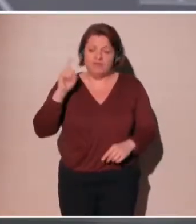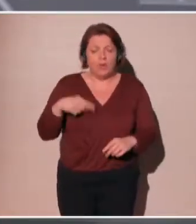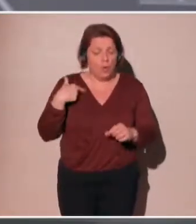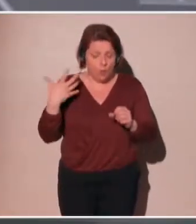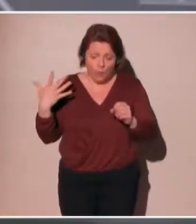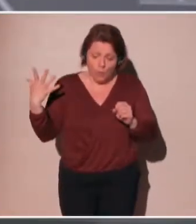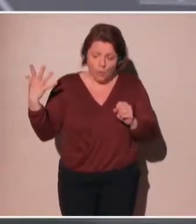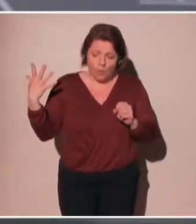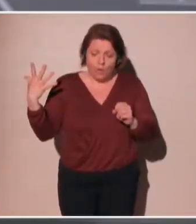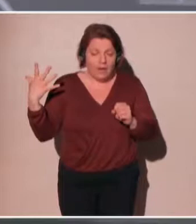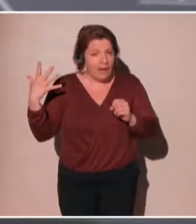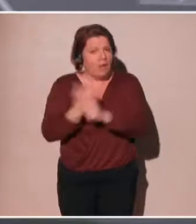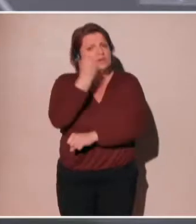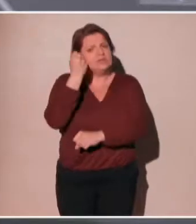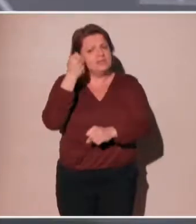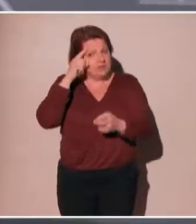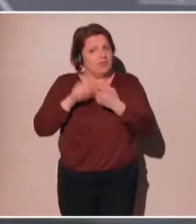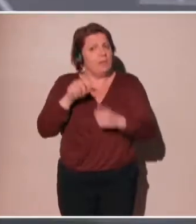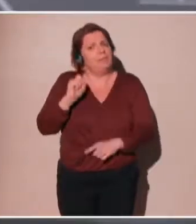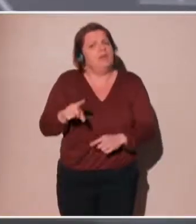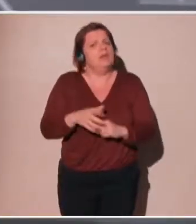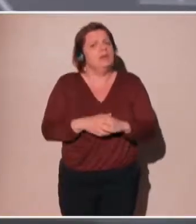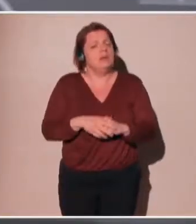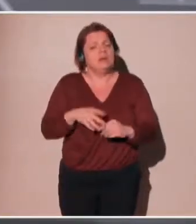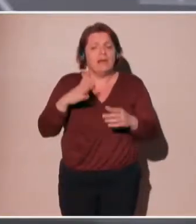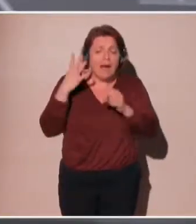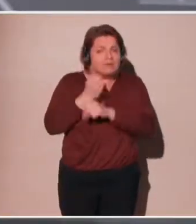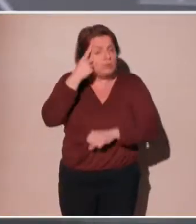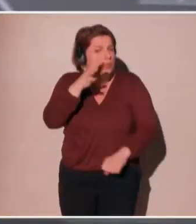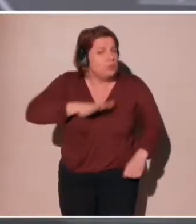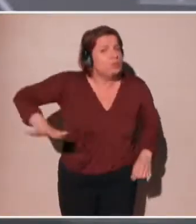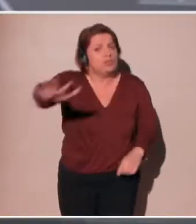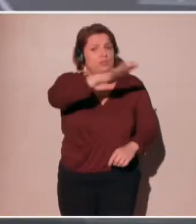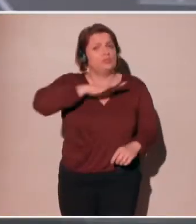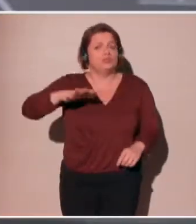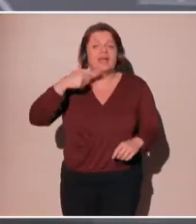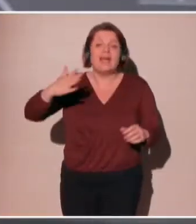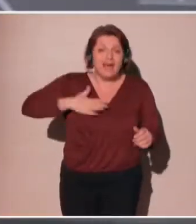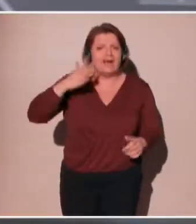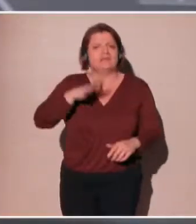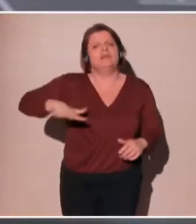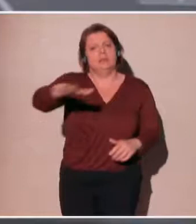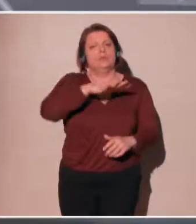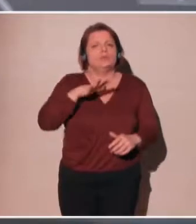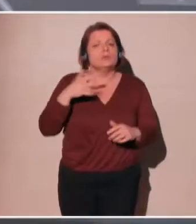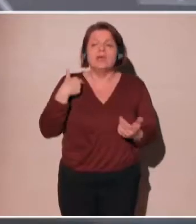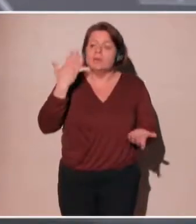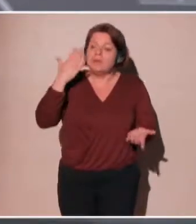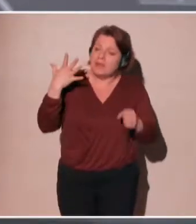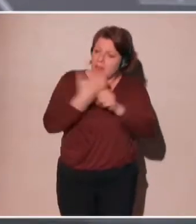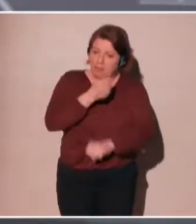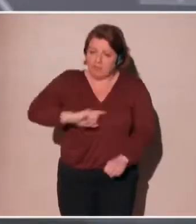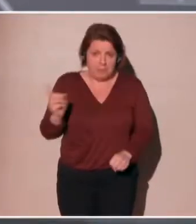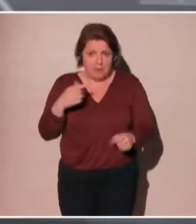à réussir dans ce domaine pour tous et grâce à tous. Et si on n'y parvient pas, si on ne trouve